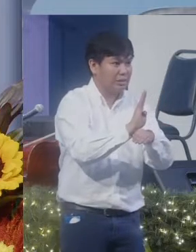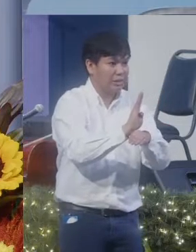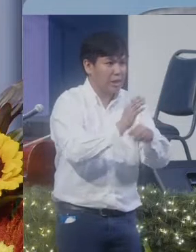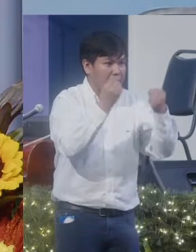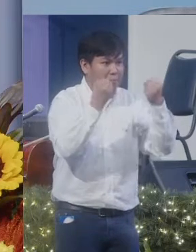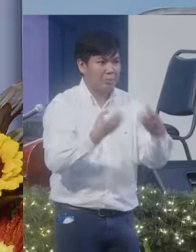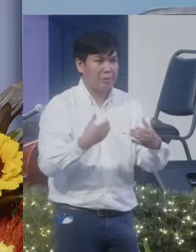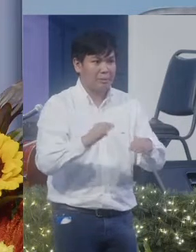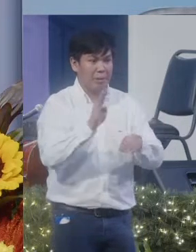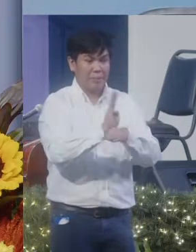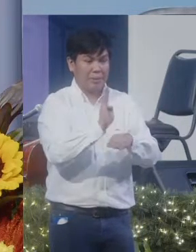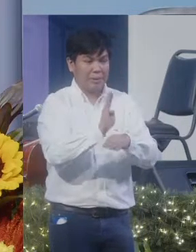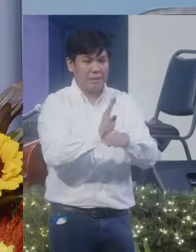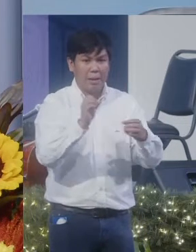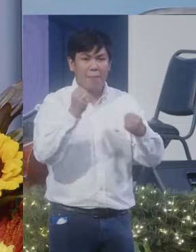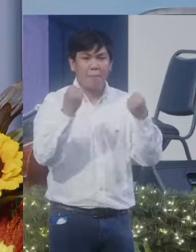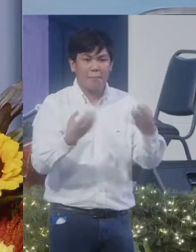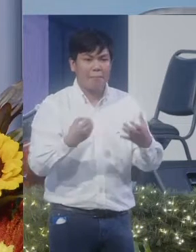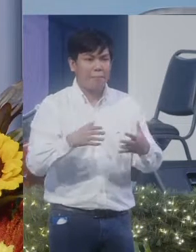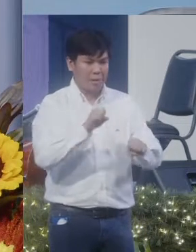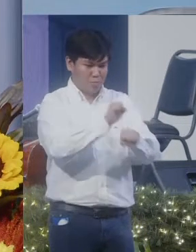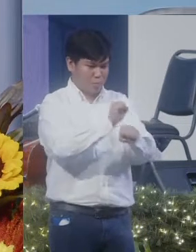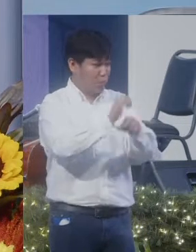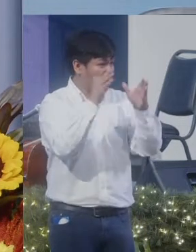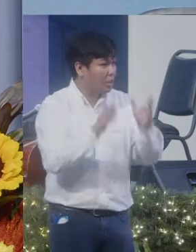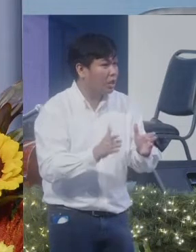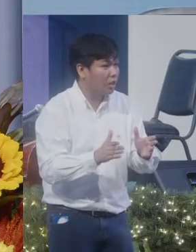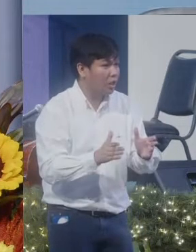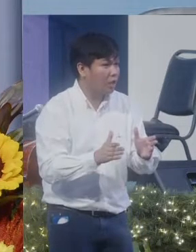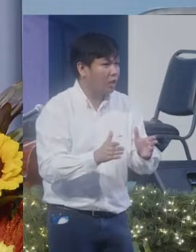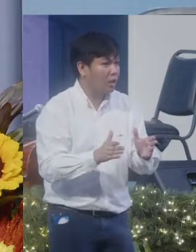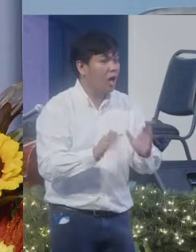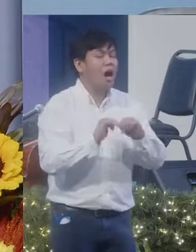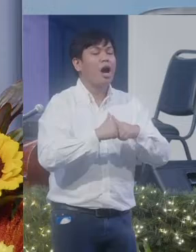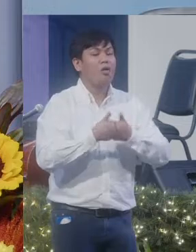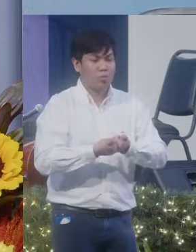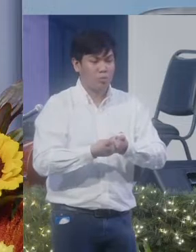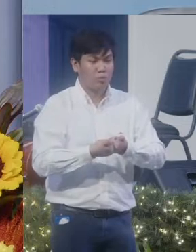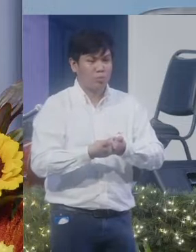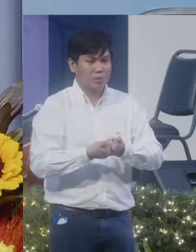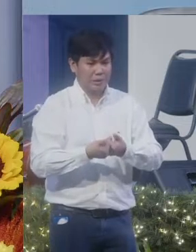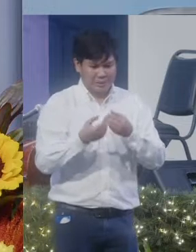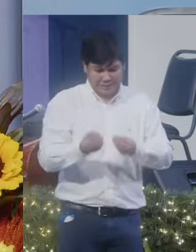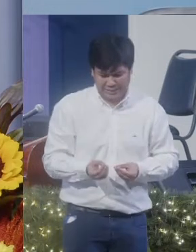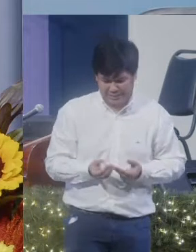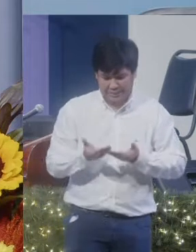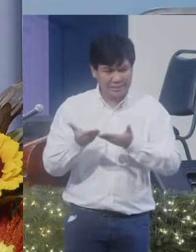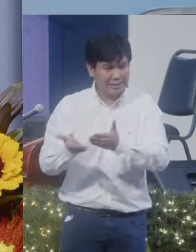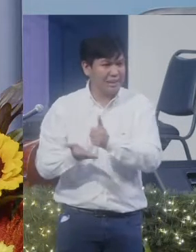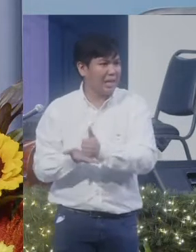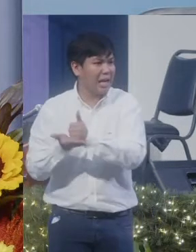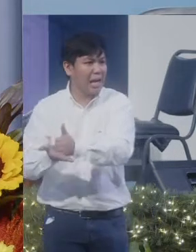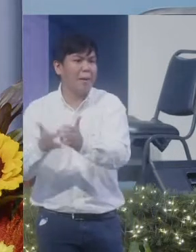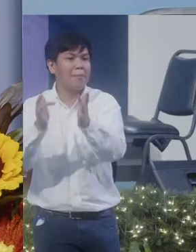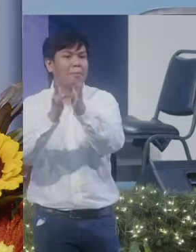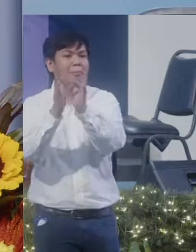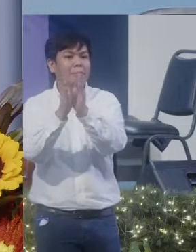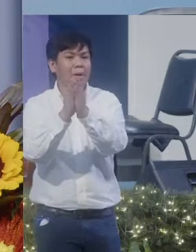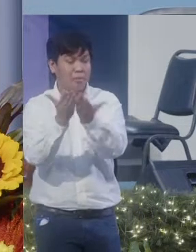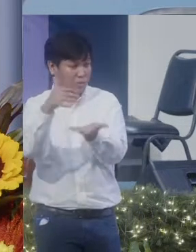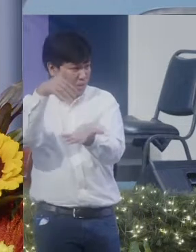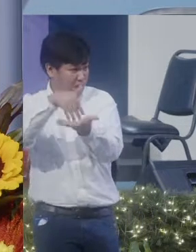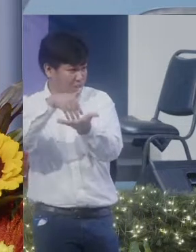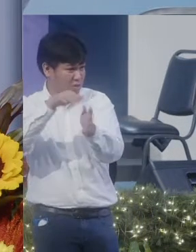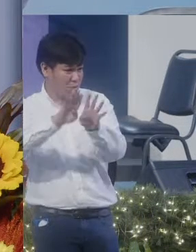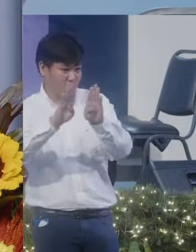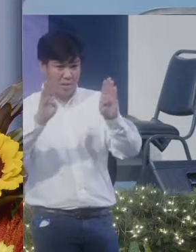tauhan na yung negosyo ninyo ay maaaring gamitin ng church bilang isang Bible study center kung kayo